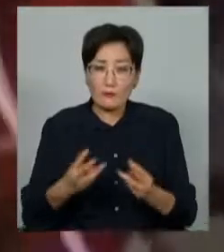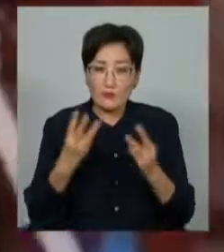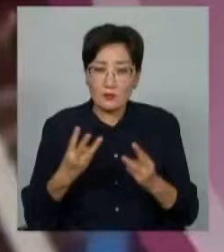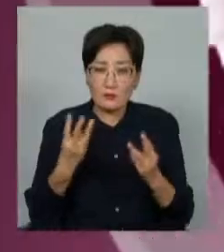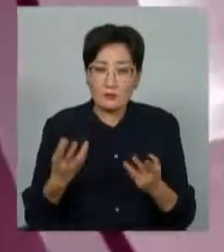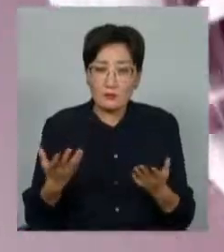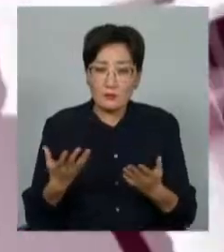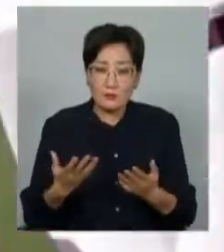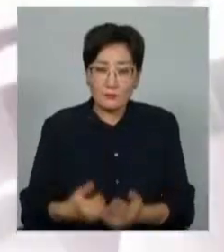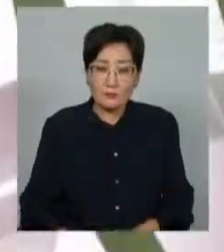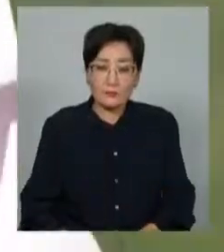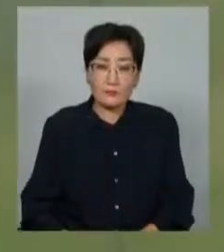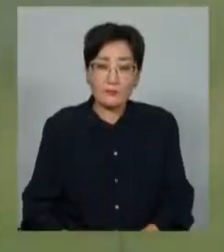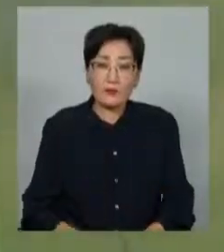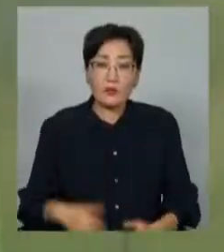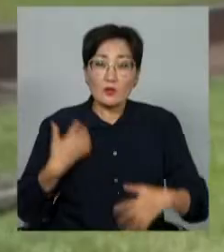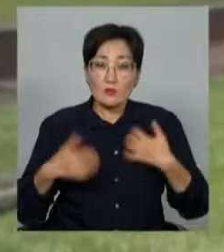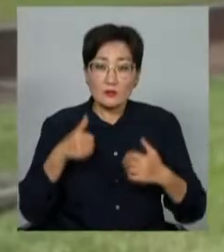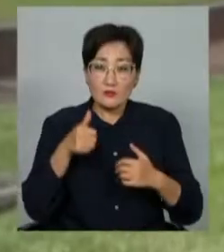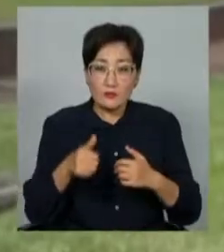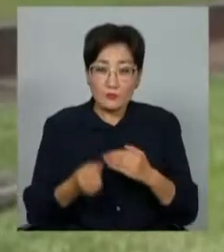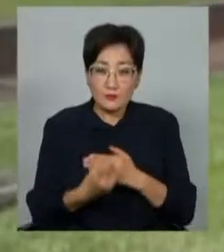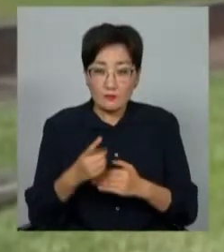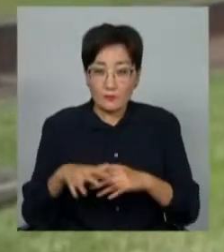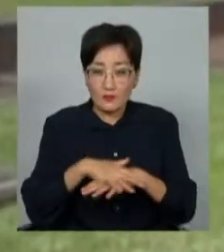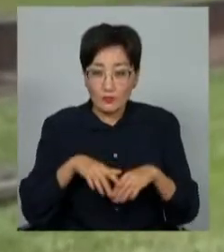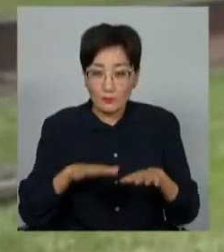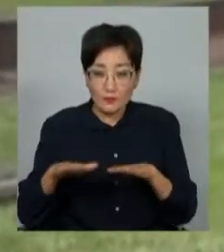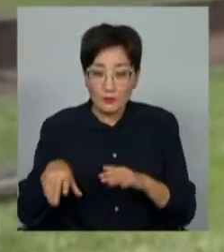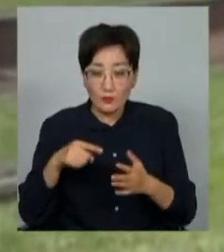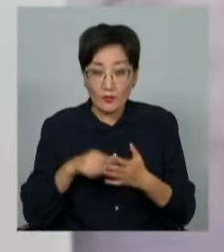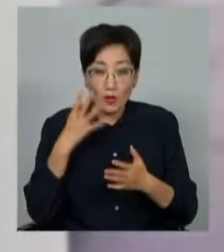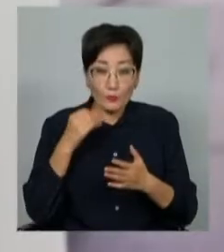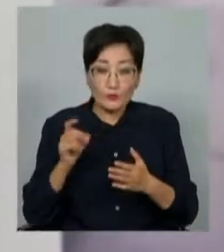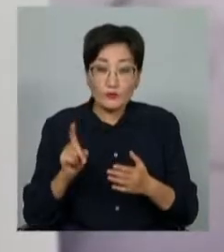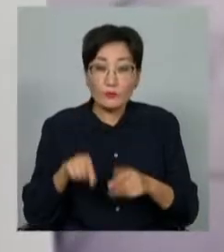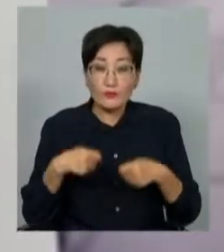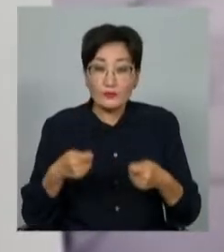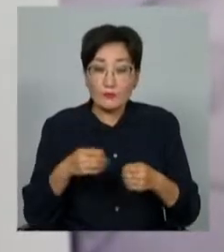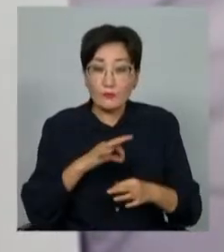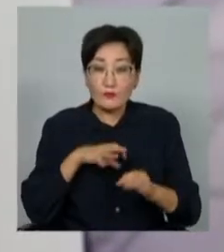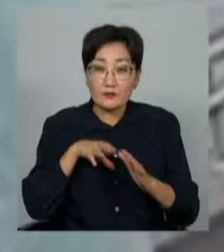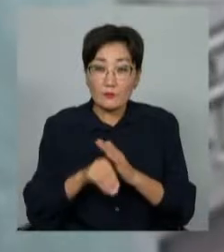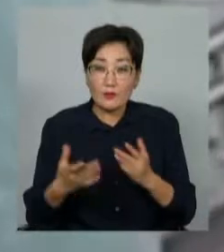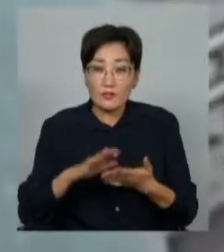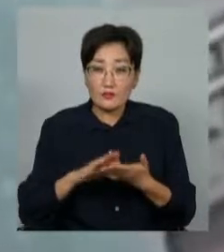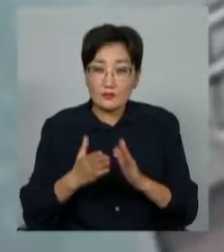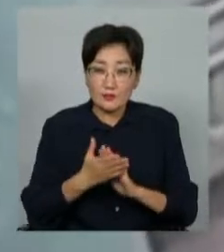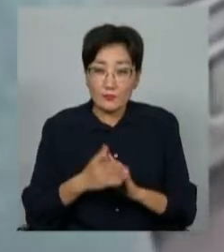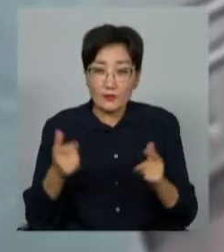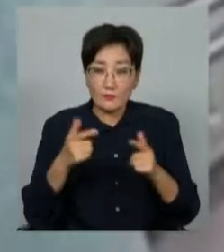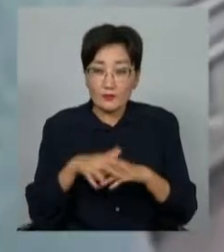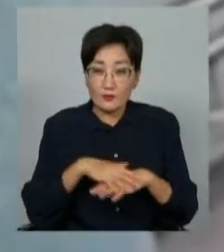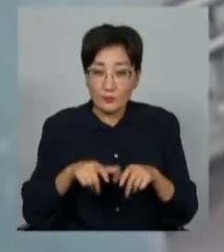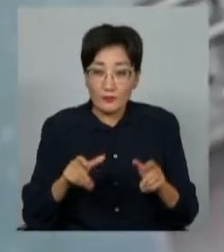возгорания? Тревожные кнопки появятся в общественных местах Алматы. Что даст их внедрение и какова ситуация с